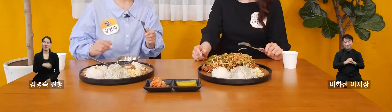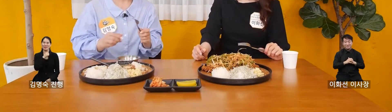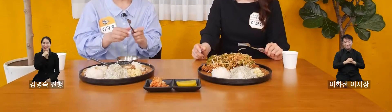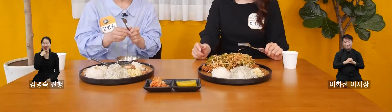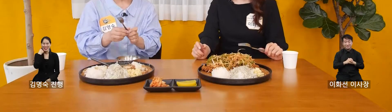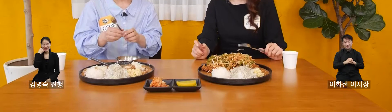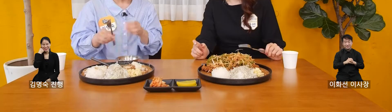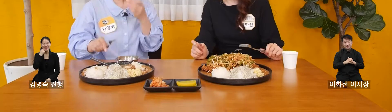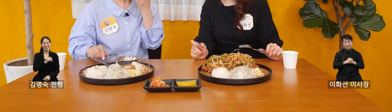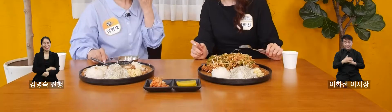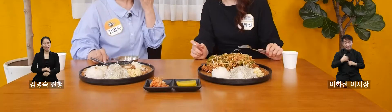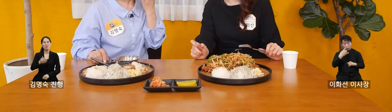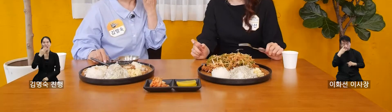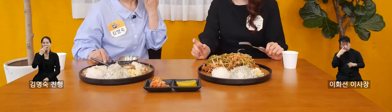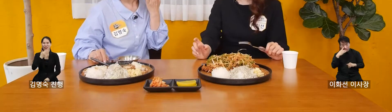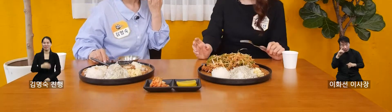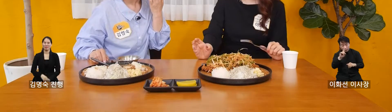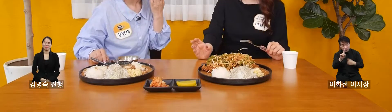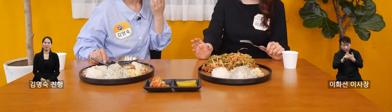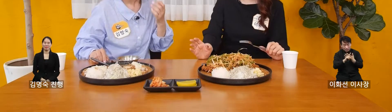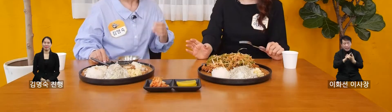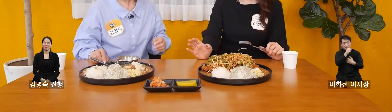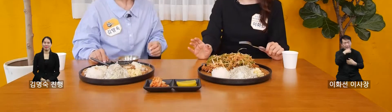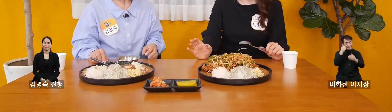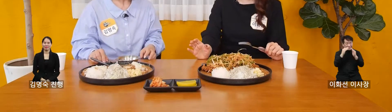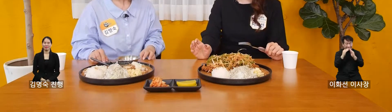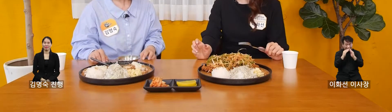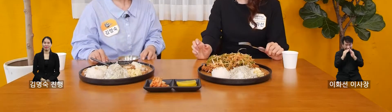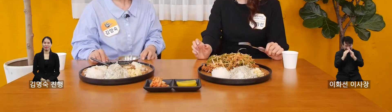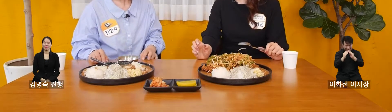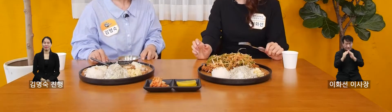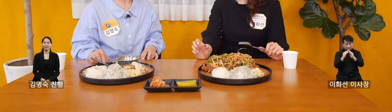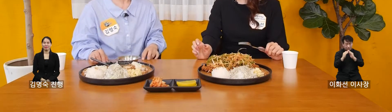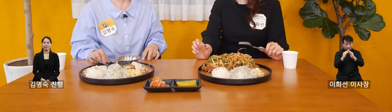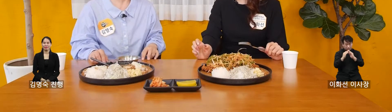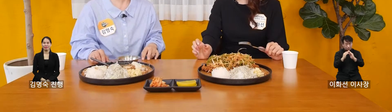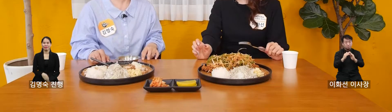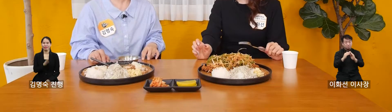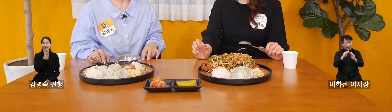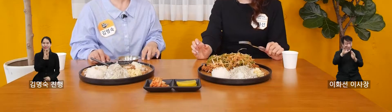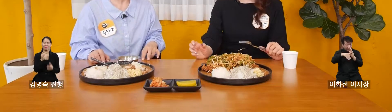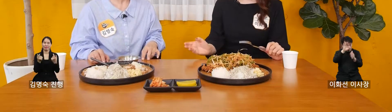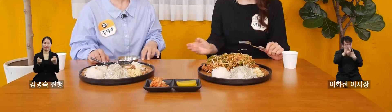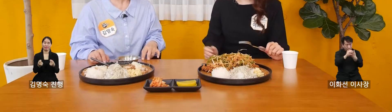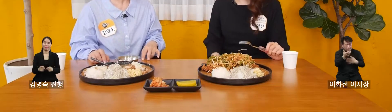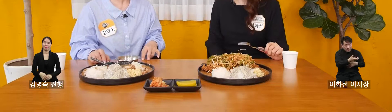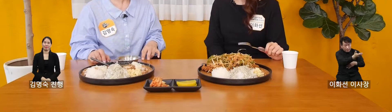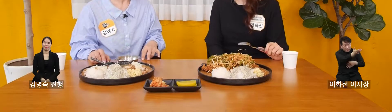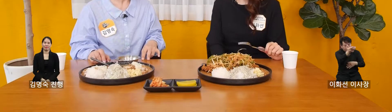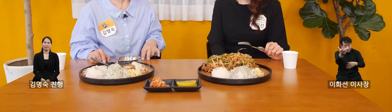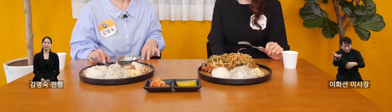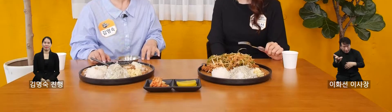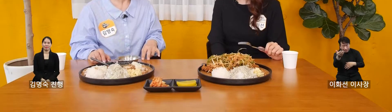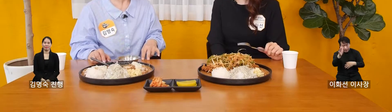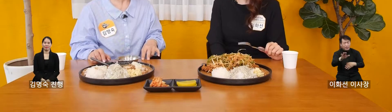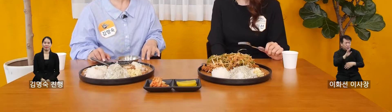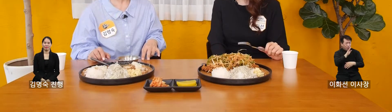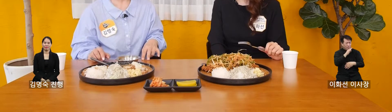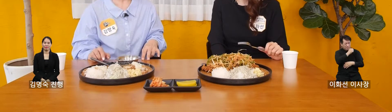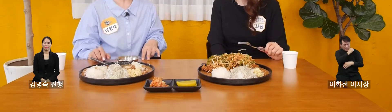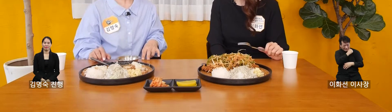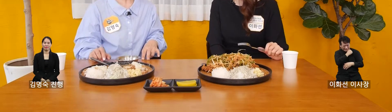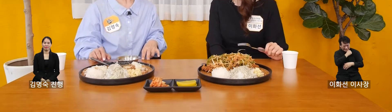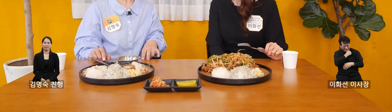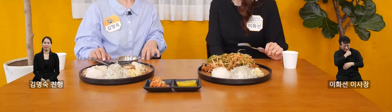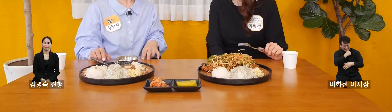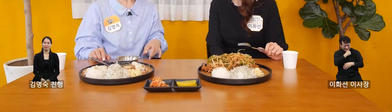맛있어서. 제가 궁금한 게 맛집 천하를 다니면 여러 음식들을 만나잖아요. 진짜 맛있게 드시는데 진짜 맛있을